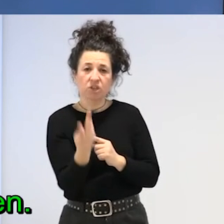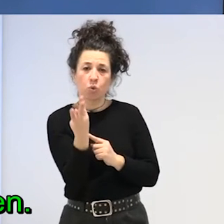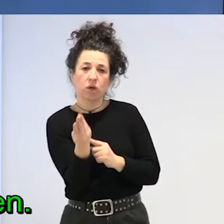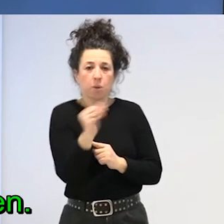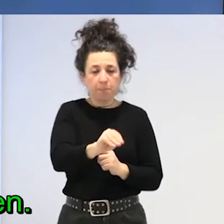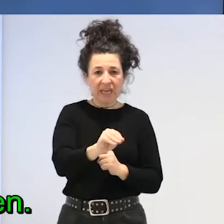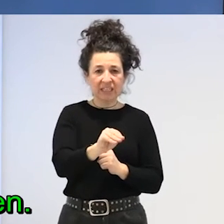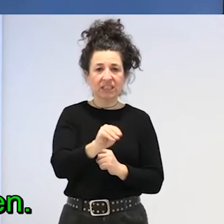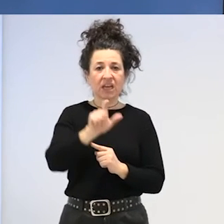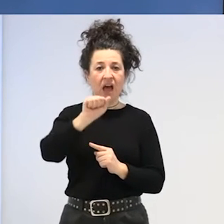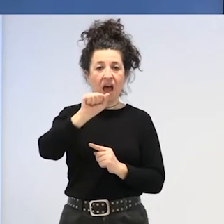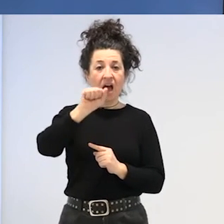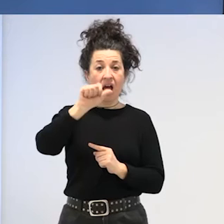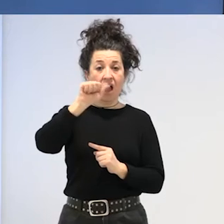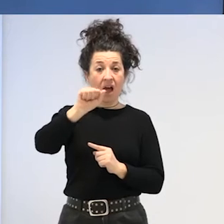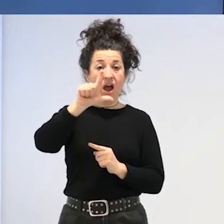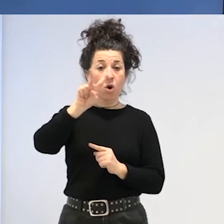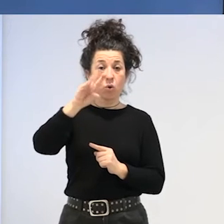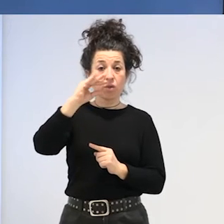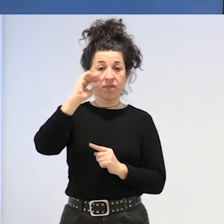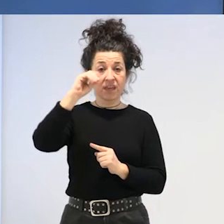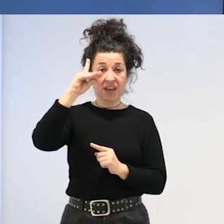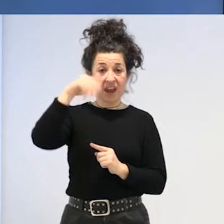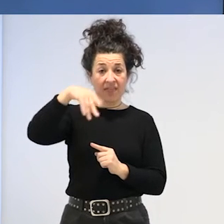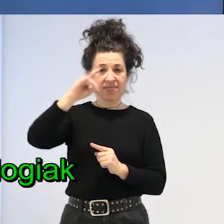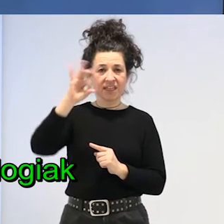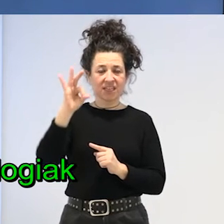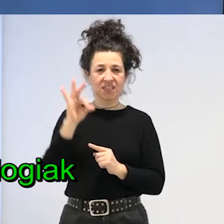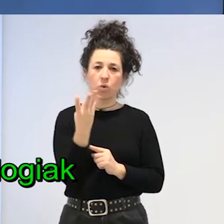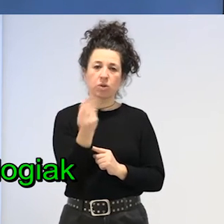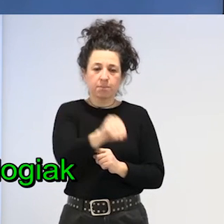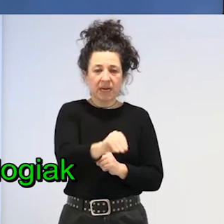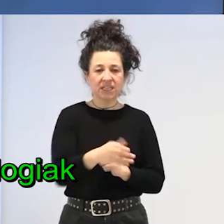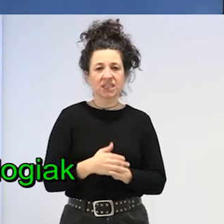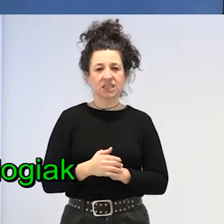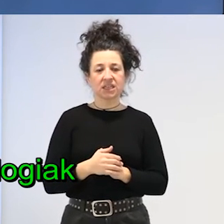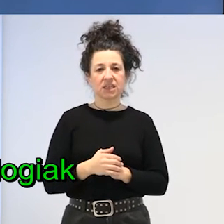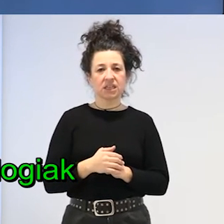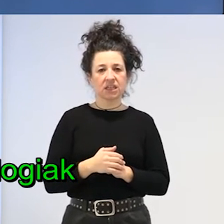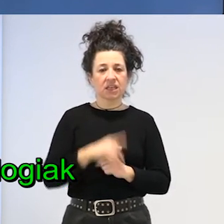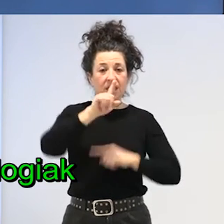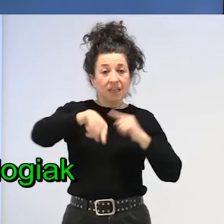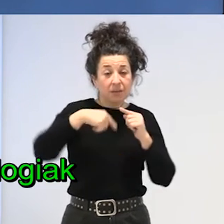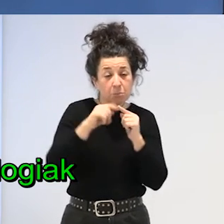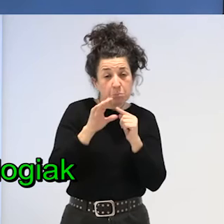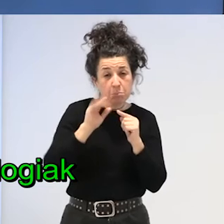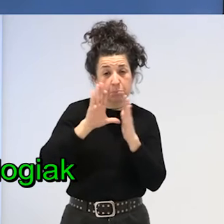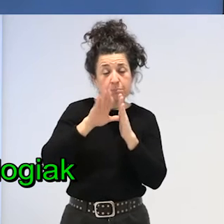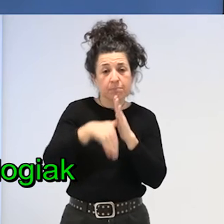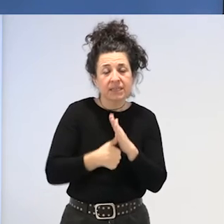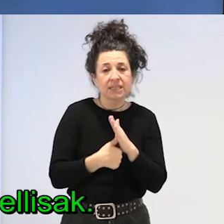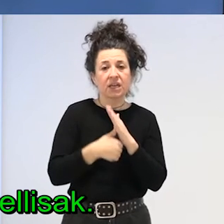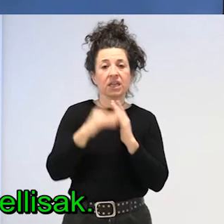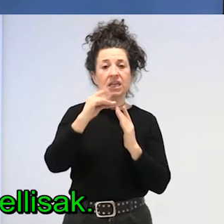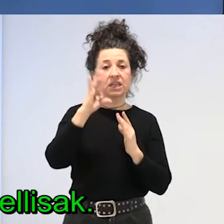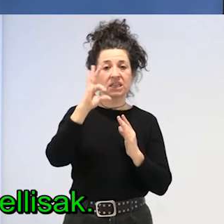Alucinadas antologia sortu ziren. Eta handi gutxira distopikas eta posumanas antologiak editatu